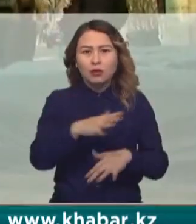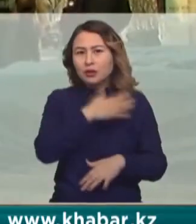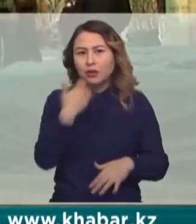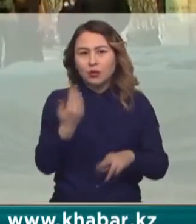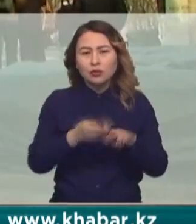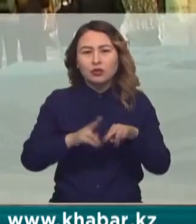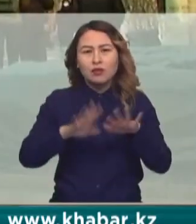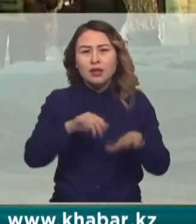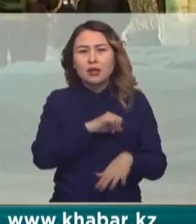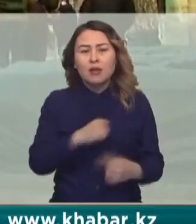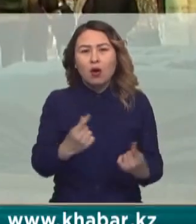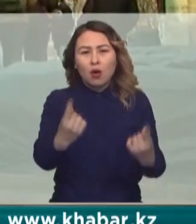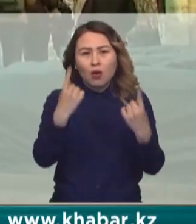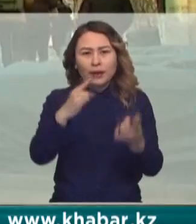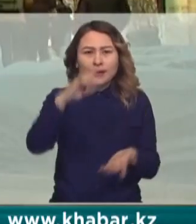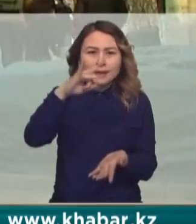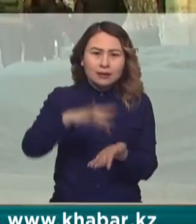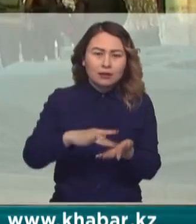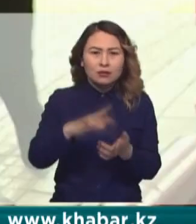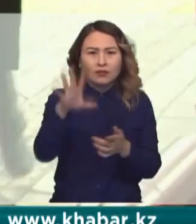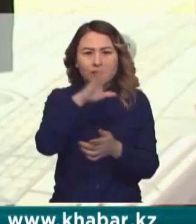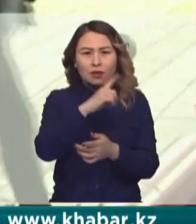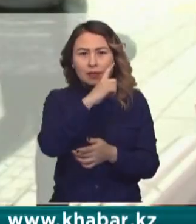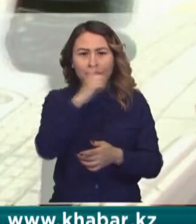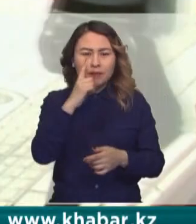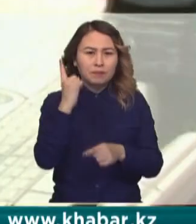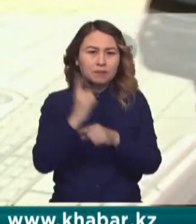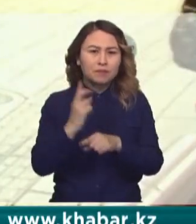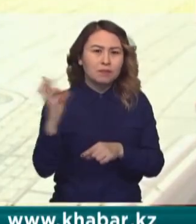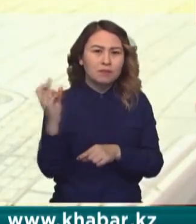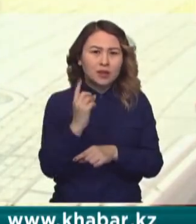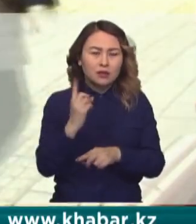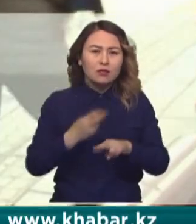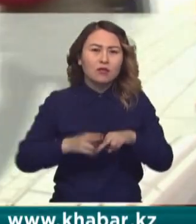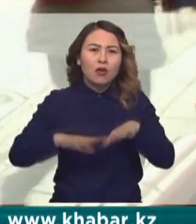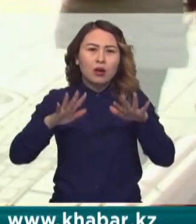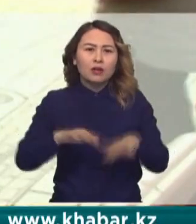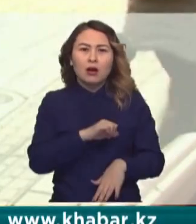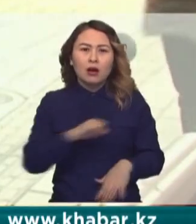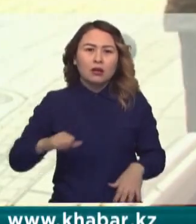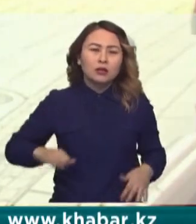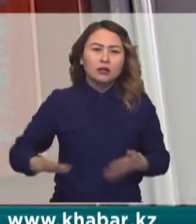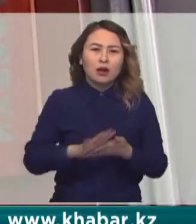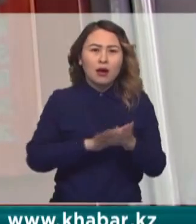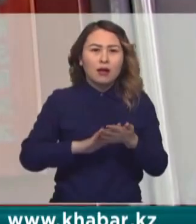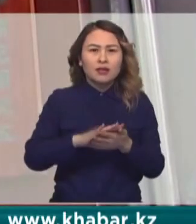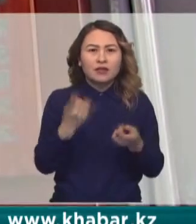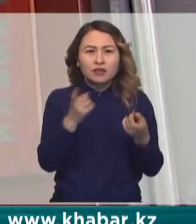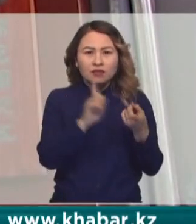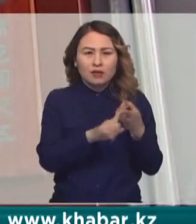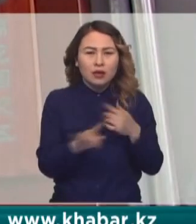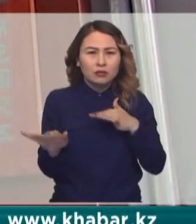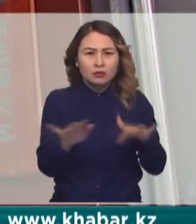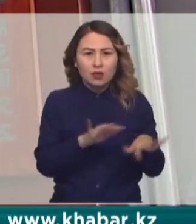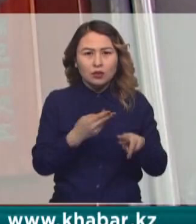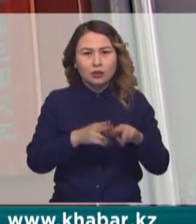Десекте аудандағы ірі сауда орталықтарында бет пердесіз жүруге тыйым салынған. Дүрлігі байқалмаса да карантинге байланысты қозғалыс